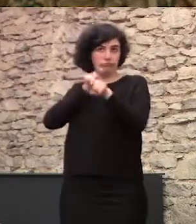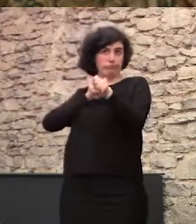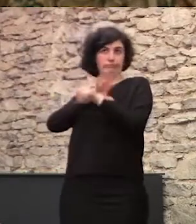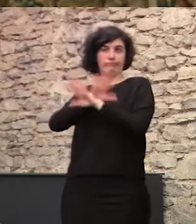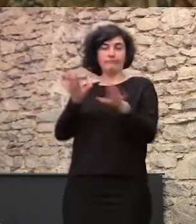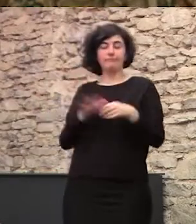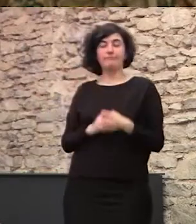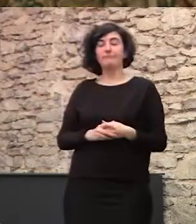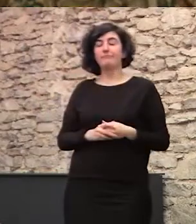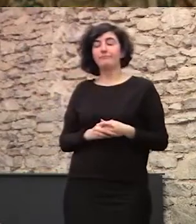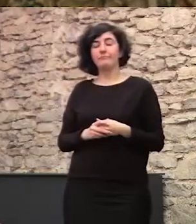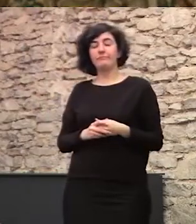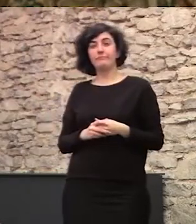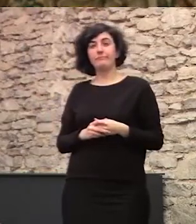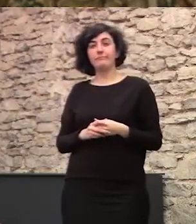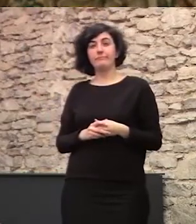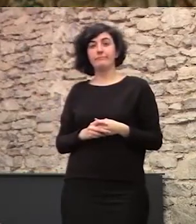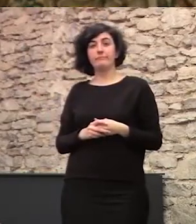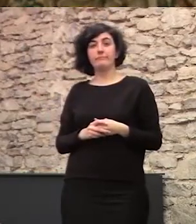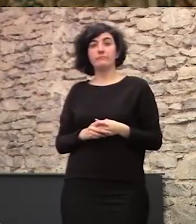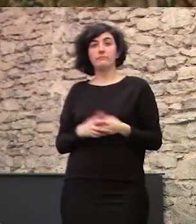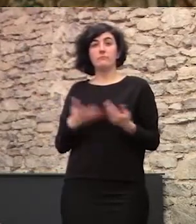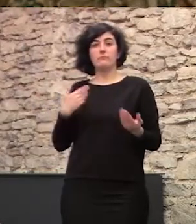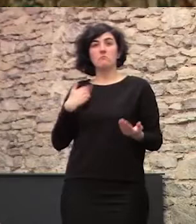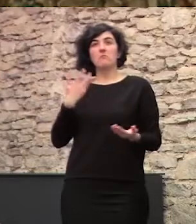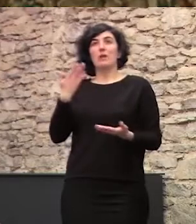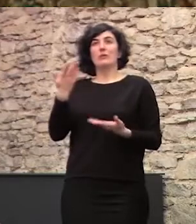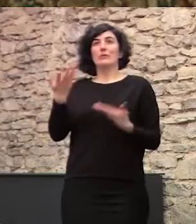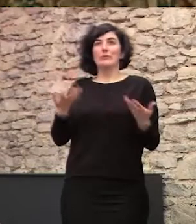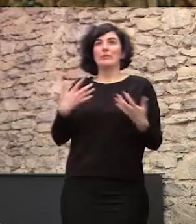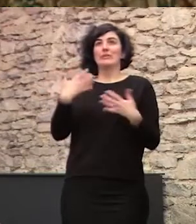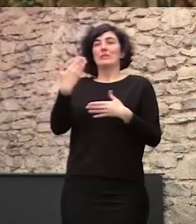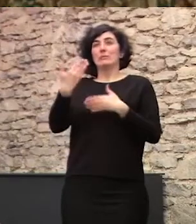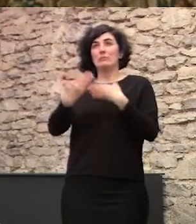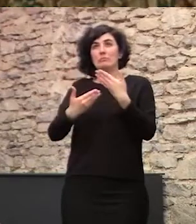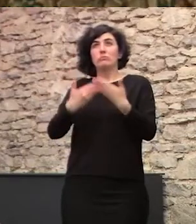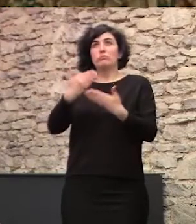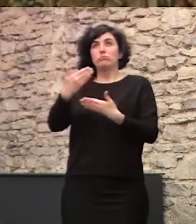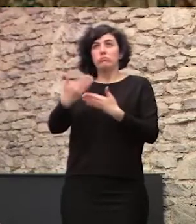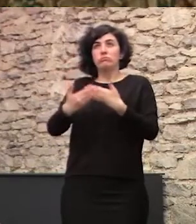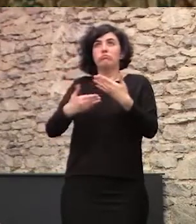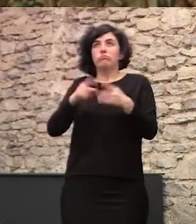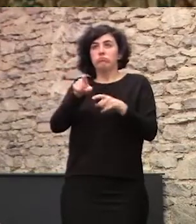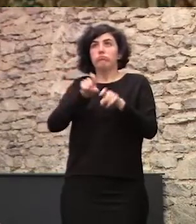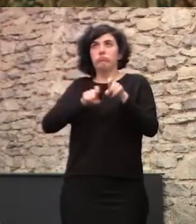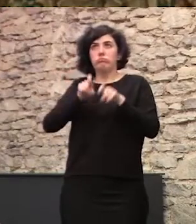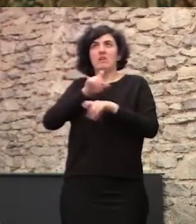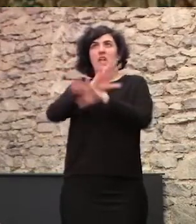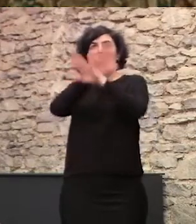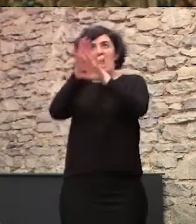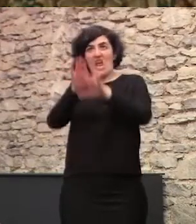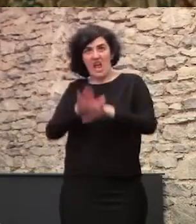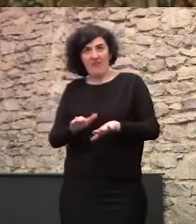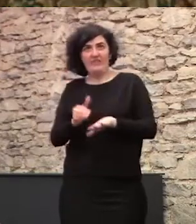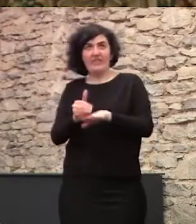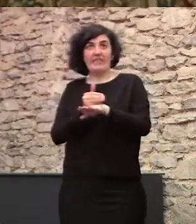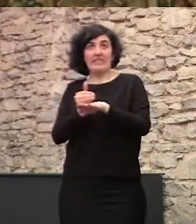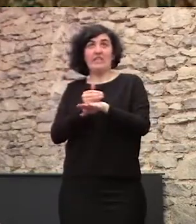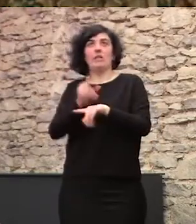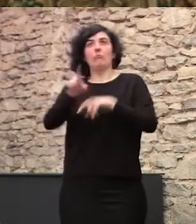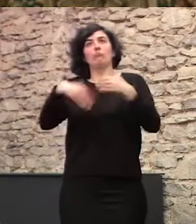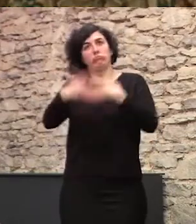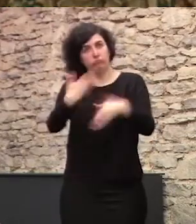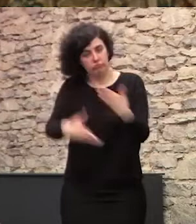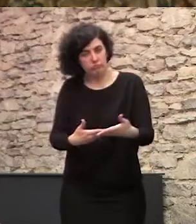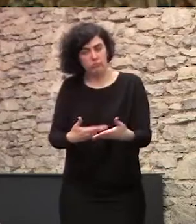aurrera eta horrela, joan da, eta martxa hartu du oso bukaeran, bai. Agian,